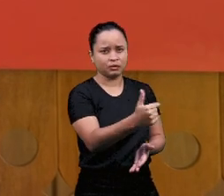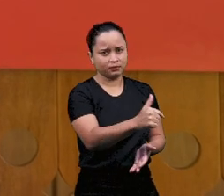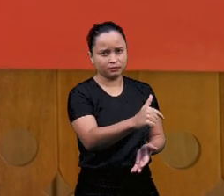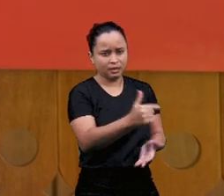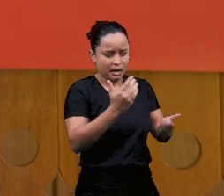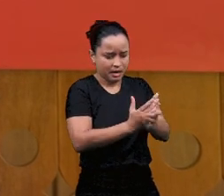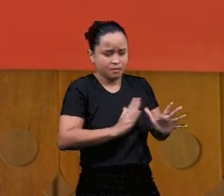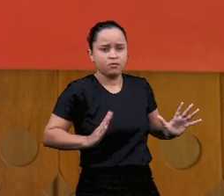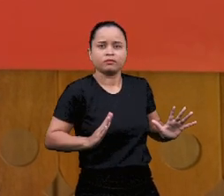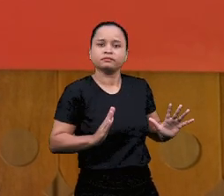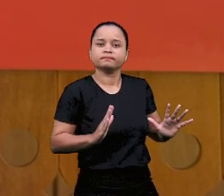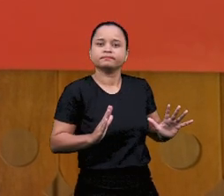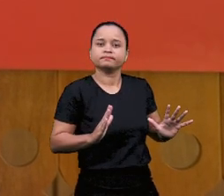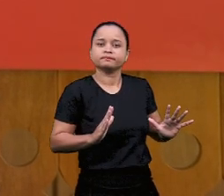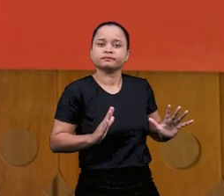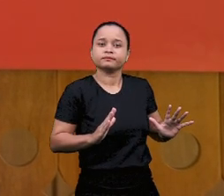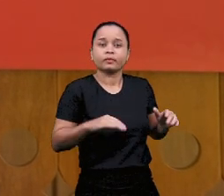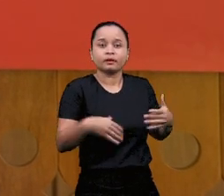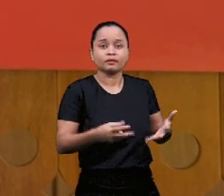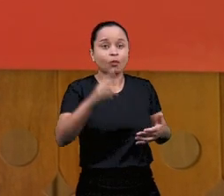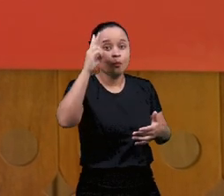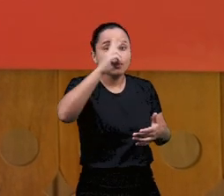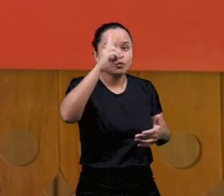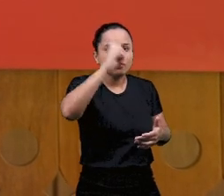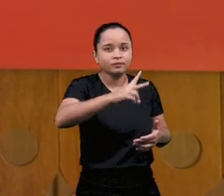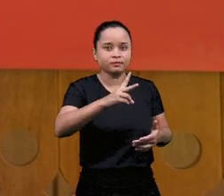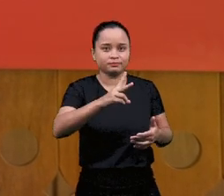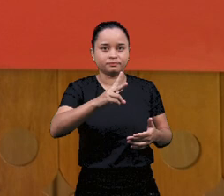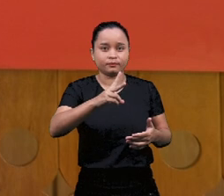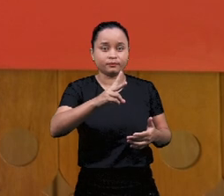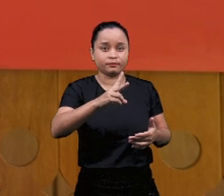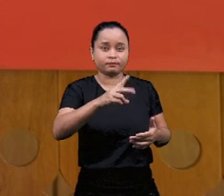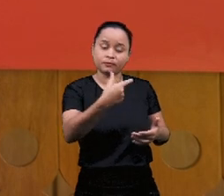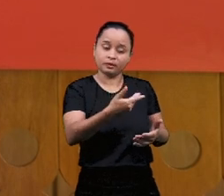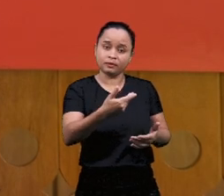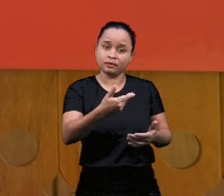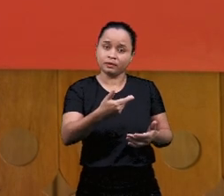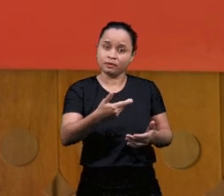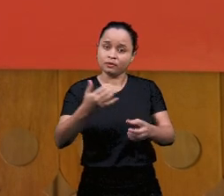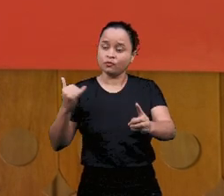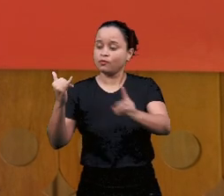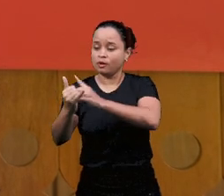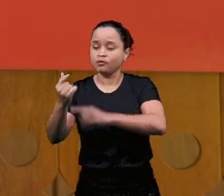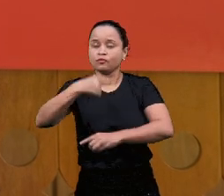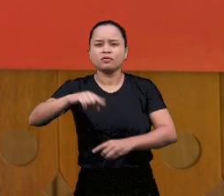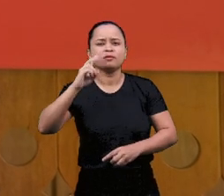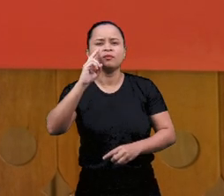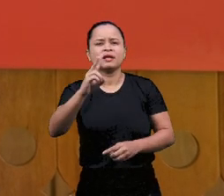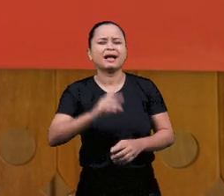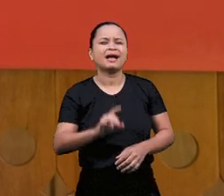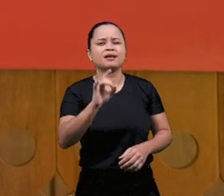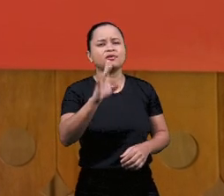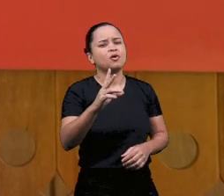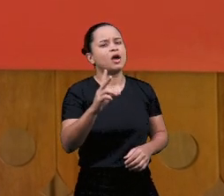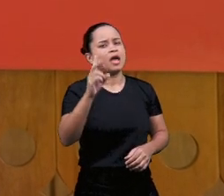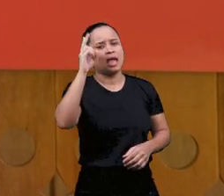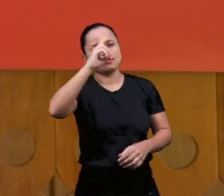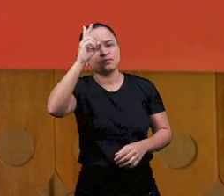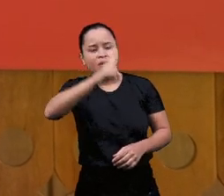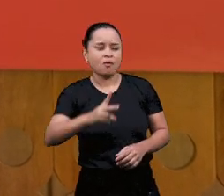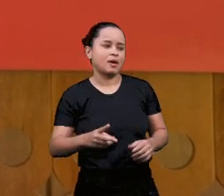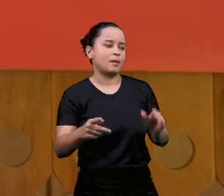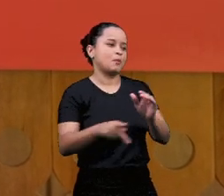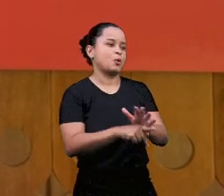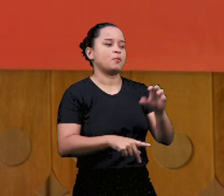s'arrête. Ça c'est une histoire, ça c'est le prophétique, ça c'est ce que nous voyons. Donc, ce n'est plus la peine de